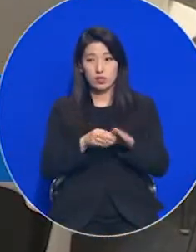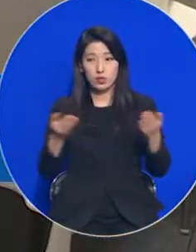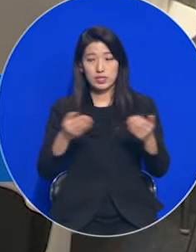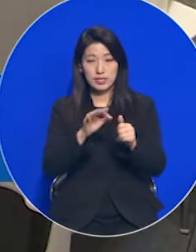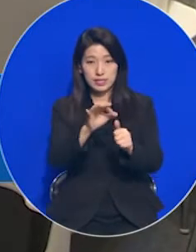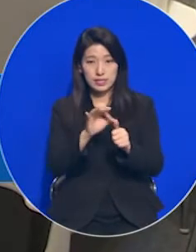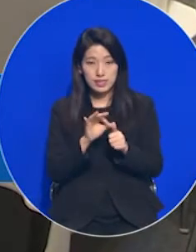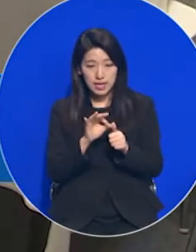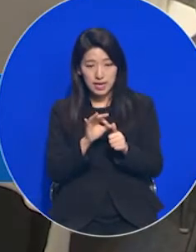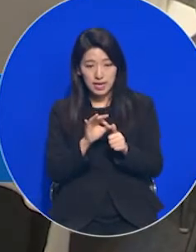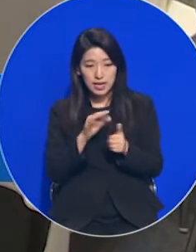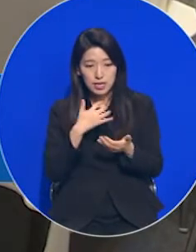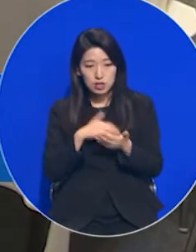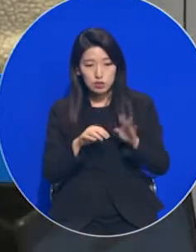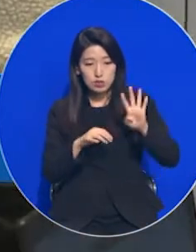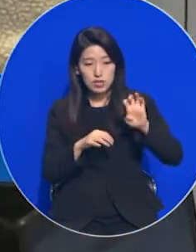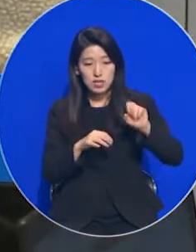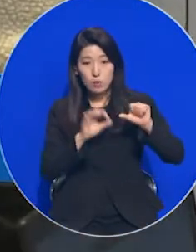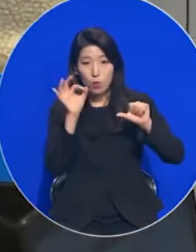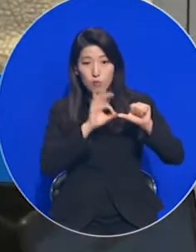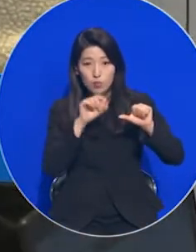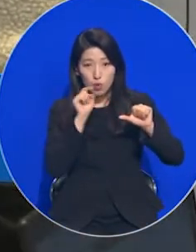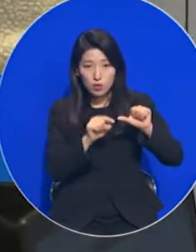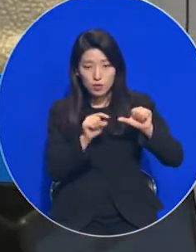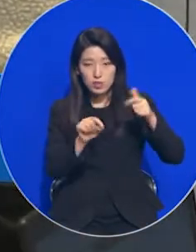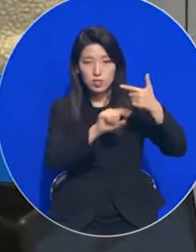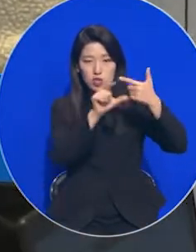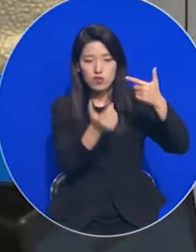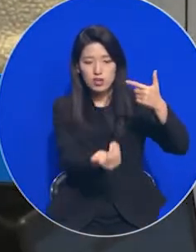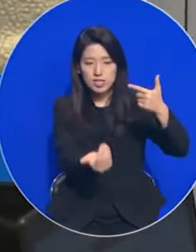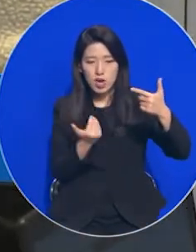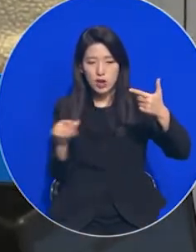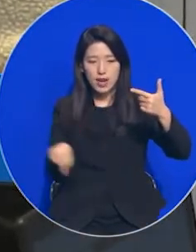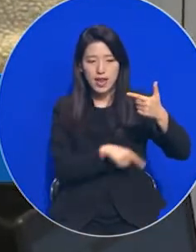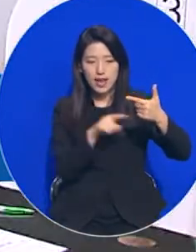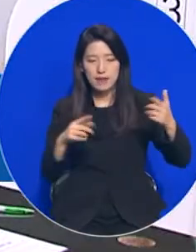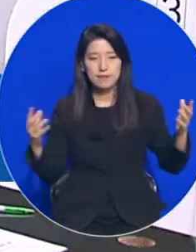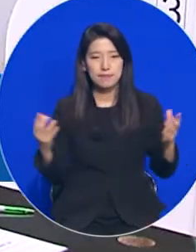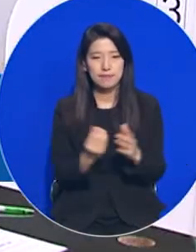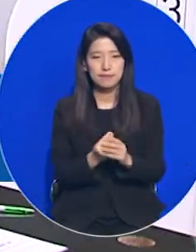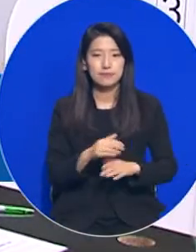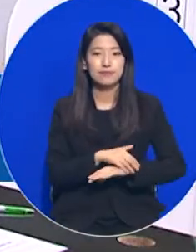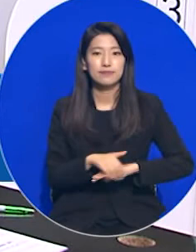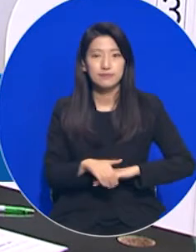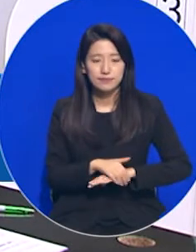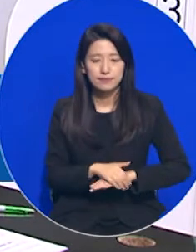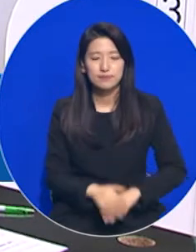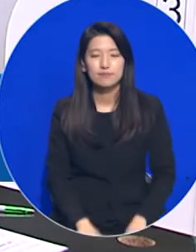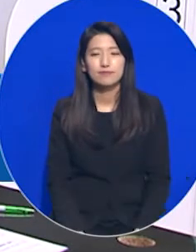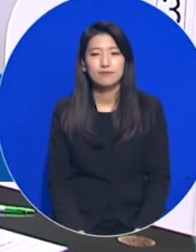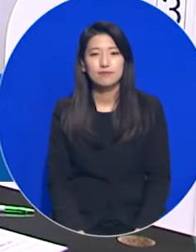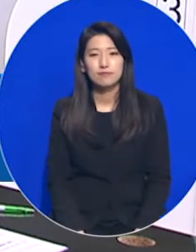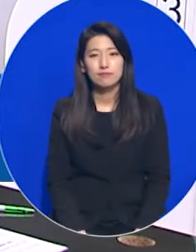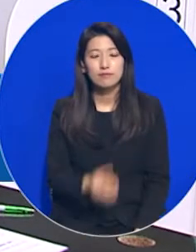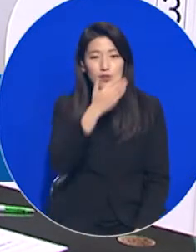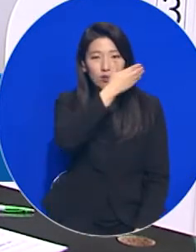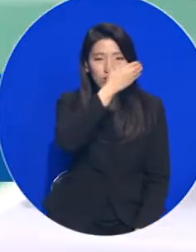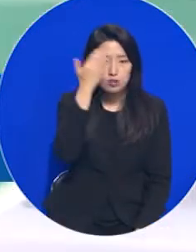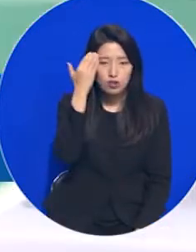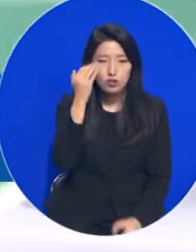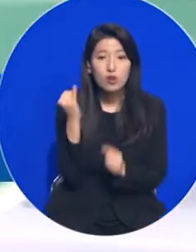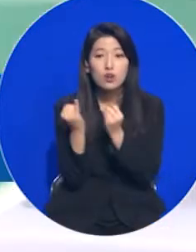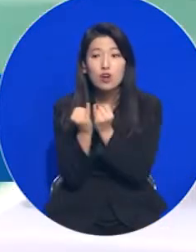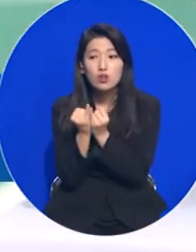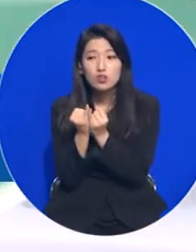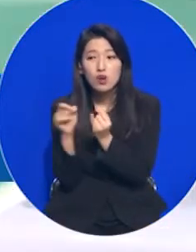모집하고 2만 2천 명 인턴 채용 절차도 이달 중 개시할 방침입니다. 또 청년과 여성들의 고용 복귀